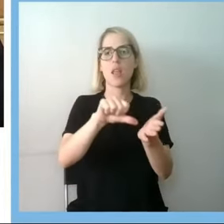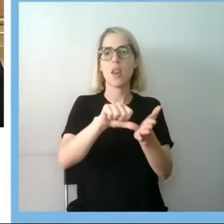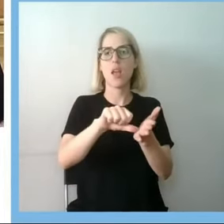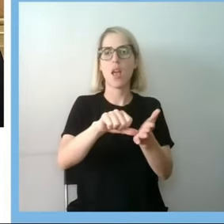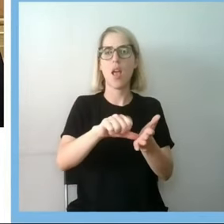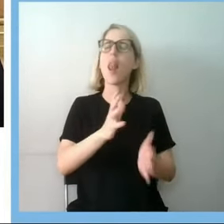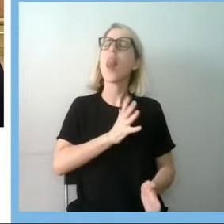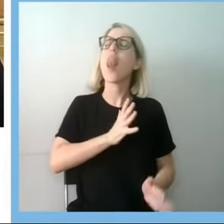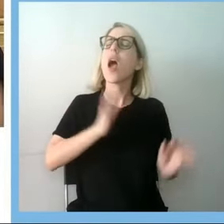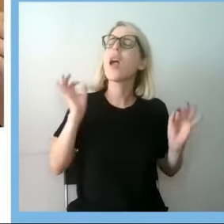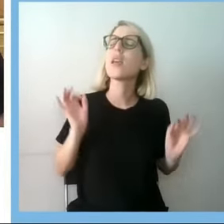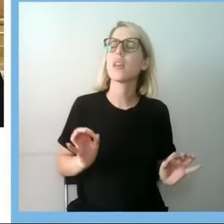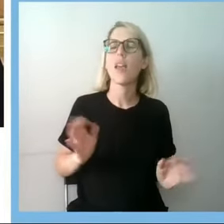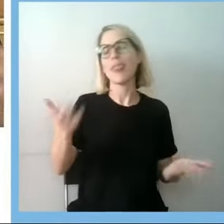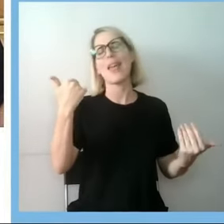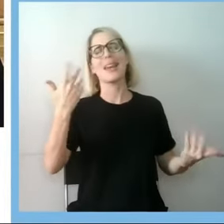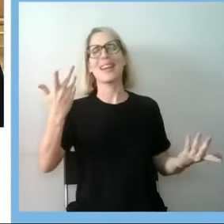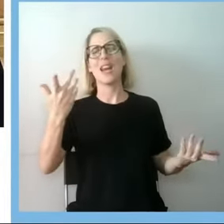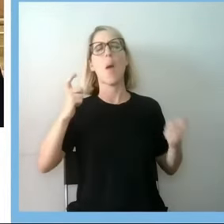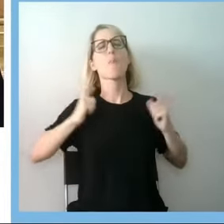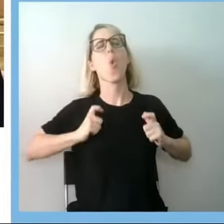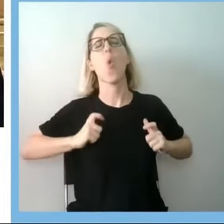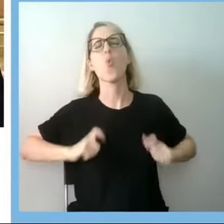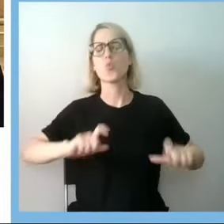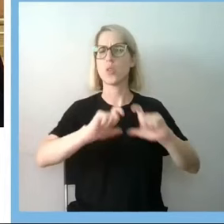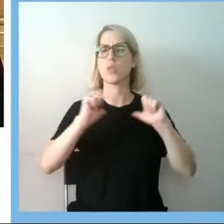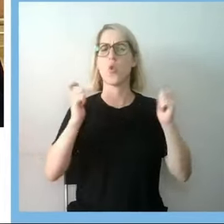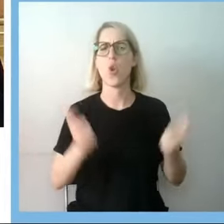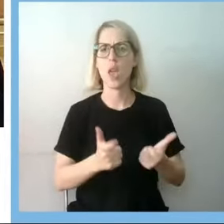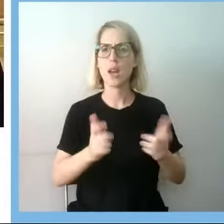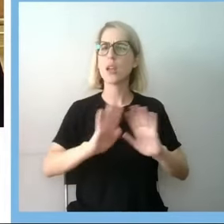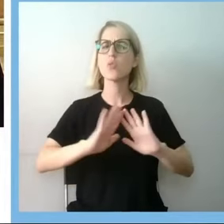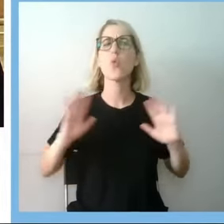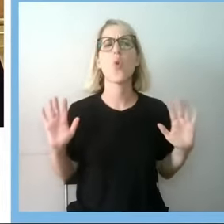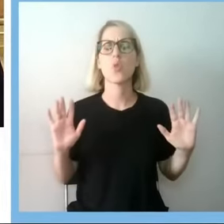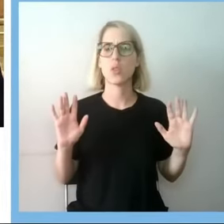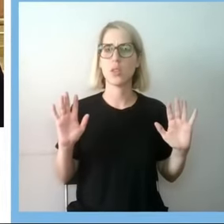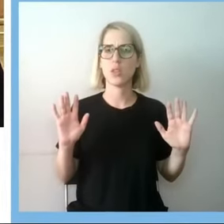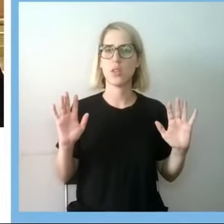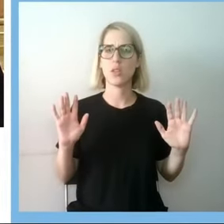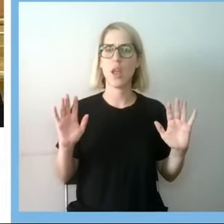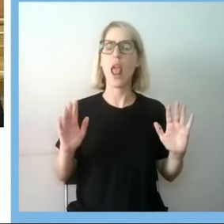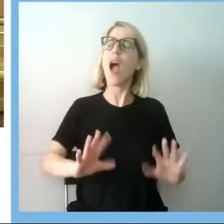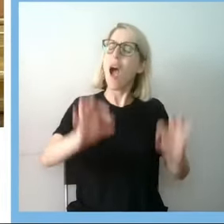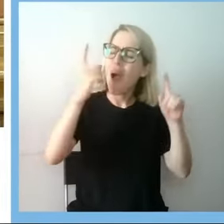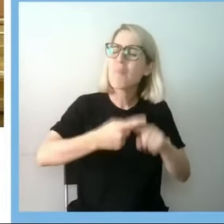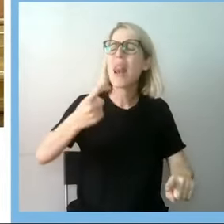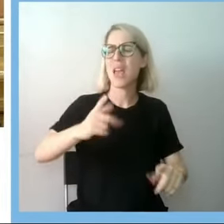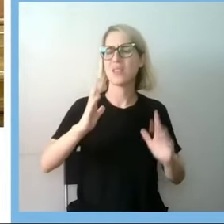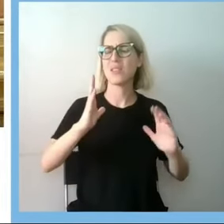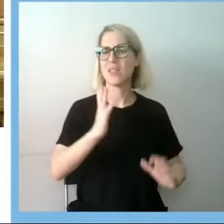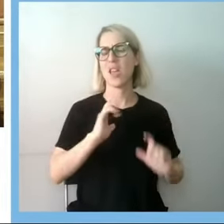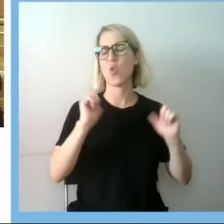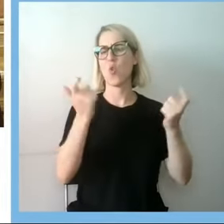χάοι οικογένειες του Κολονακίου και του Ευαγγελισμού, οι οποίες δεν πνίγονται κιόλας. Και επειδή μιλάμε για